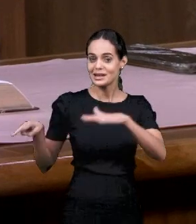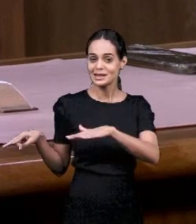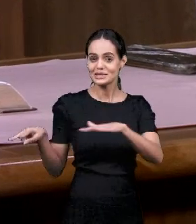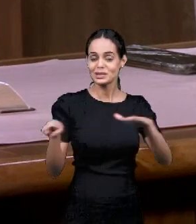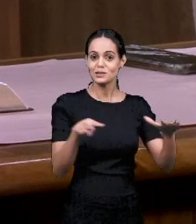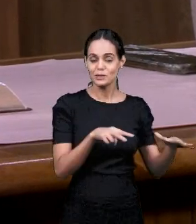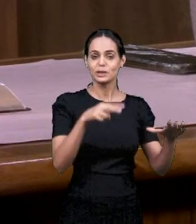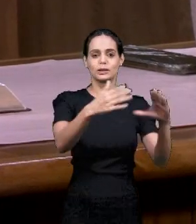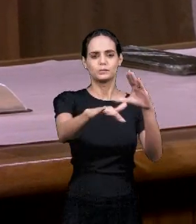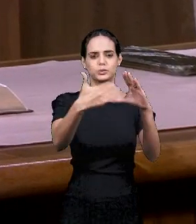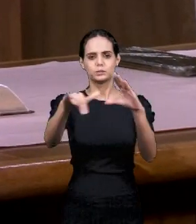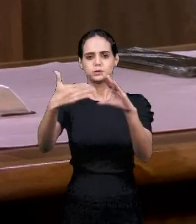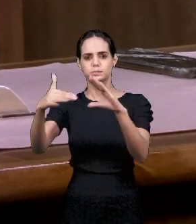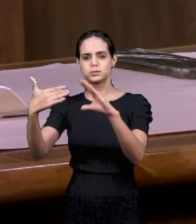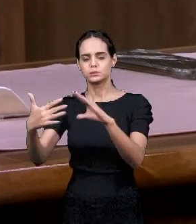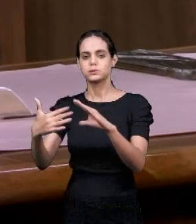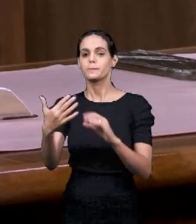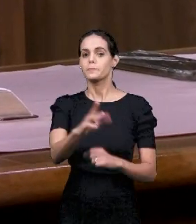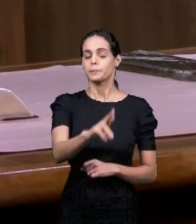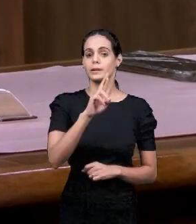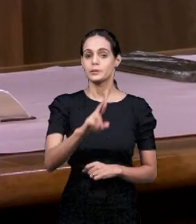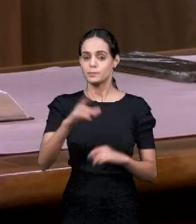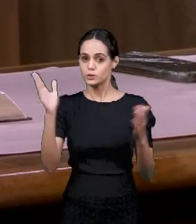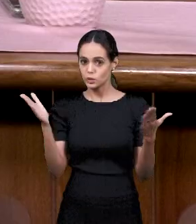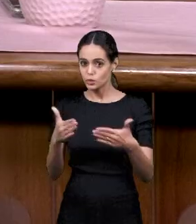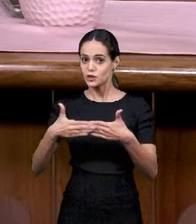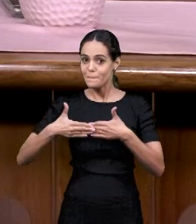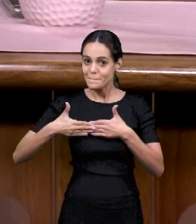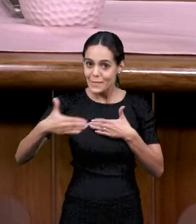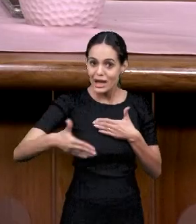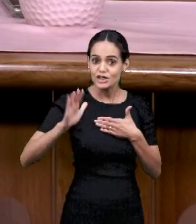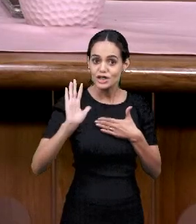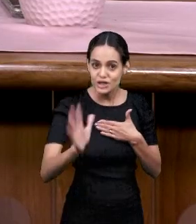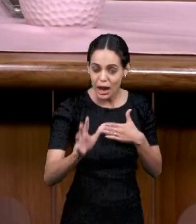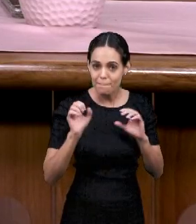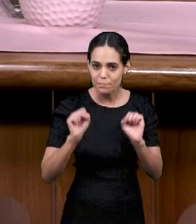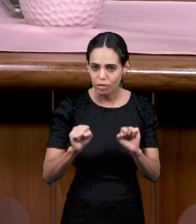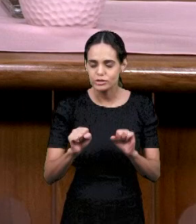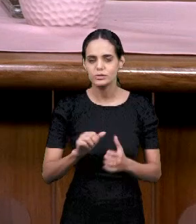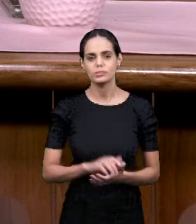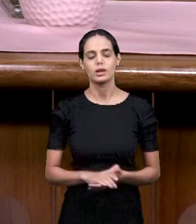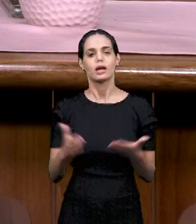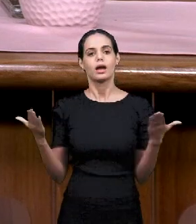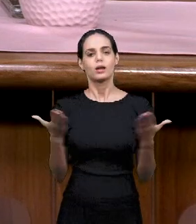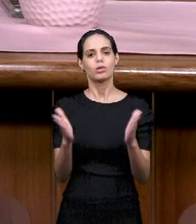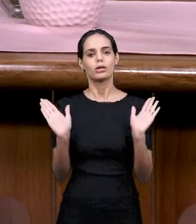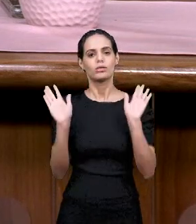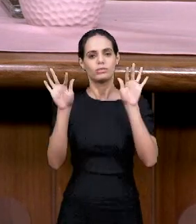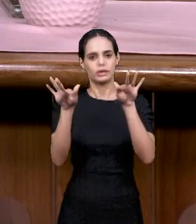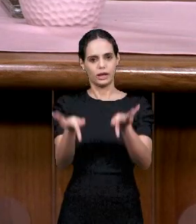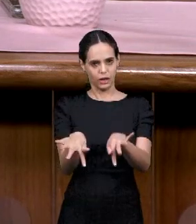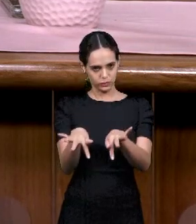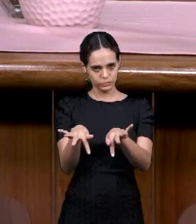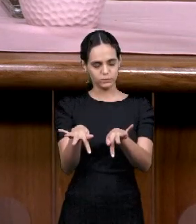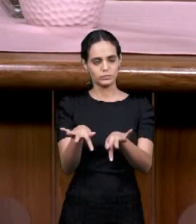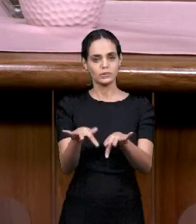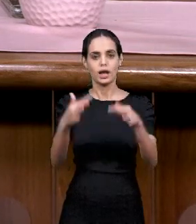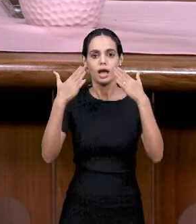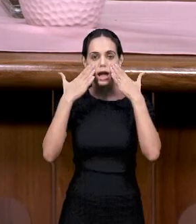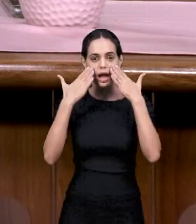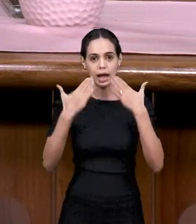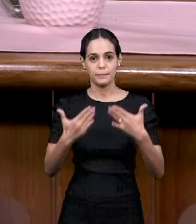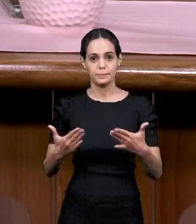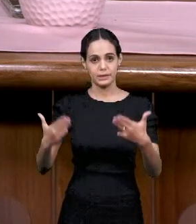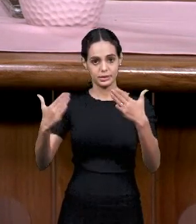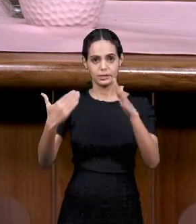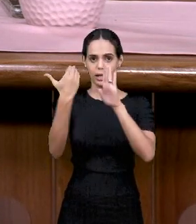pendant la respostas a semaine partir pour de envoyer les hoje réponses à dessas partir d'aujourd'hui de perguntas. ces questions. Nós então chegamos assim ao Nous arrivons final e donc à la queremos fin agora et nous voulons apresentar a maintenant nossa